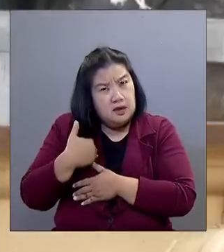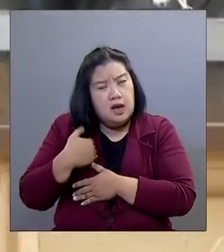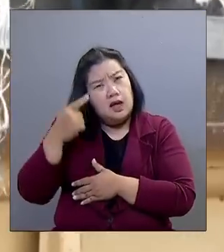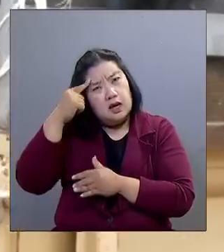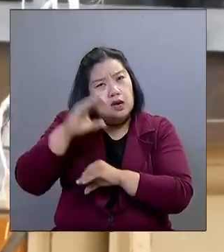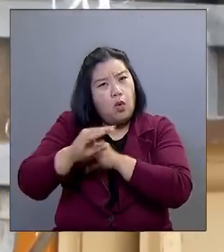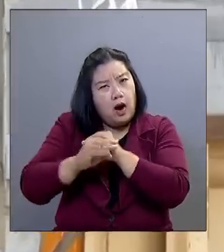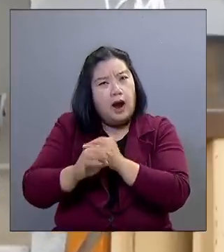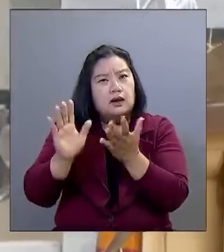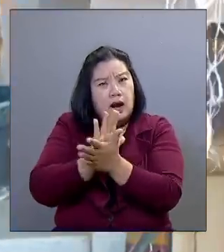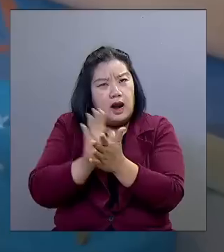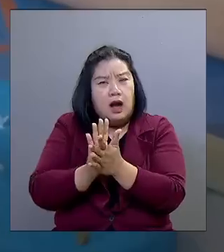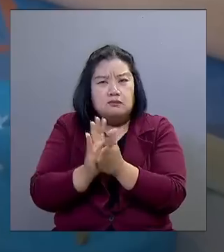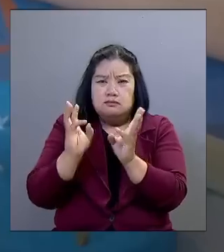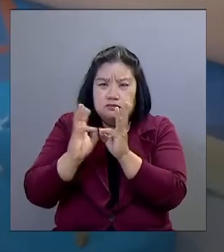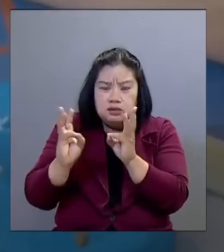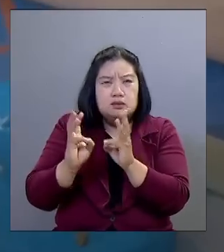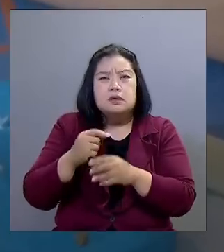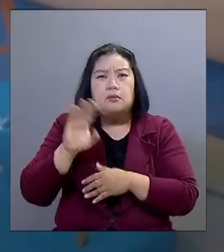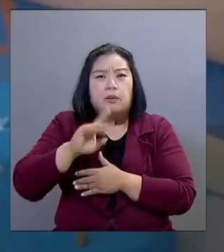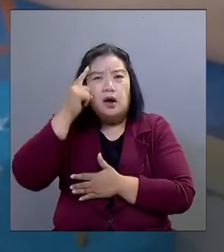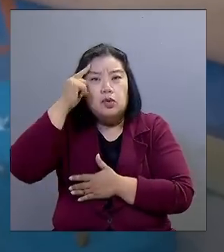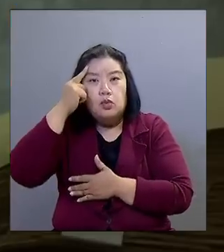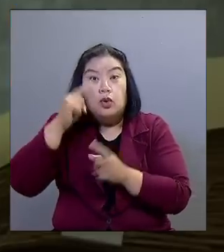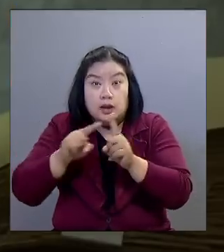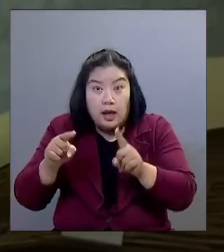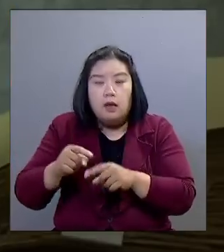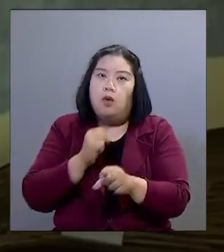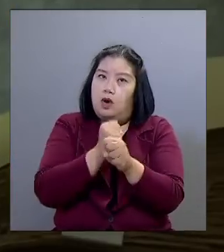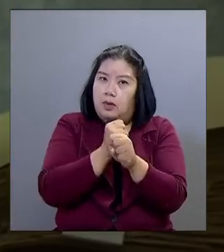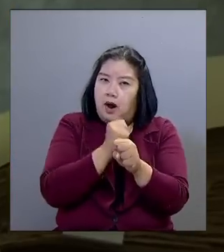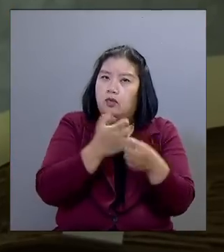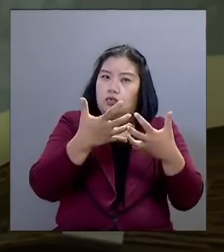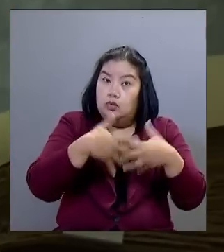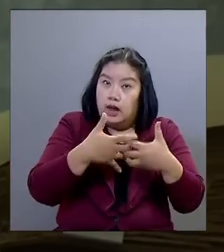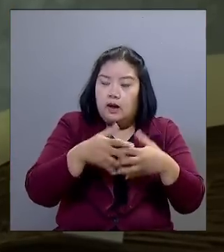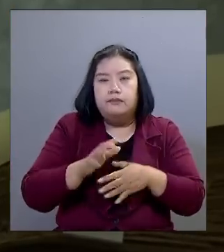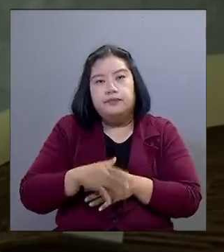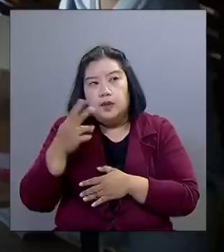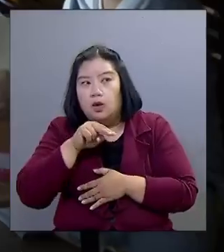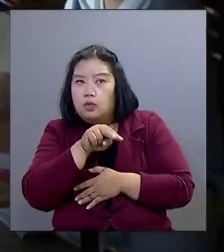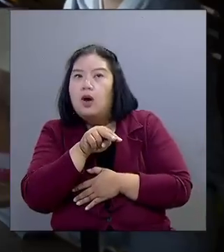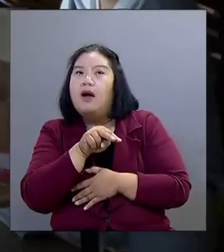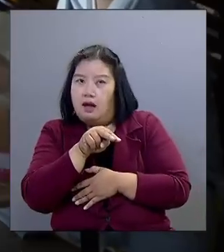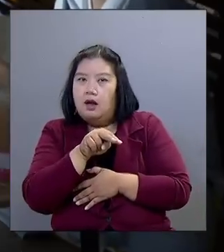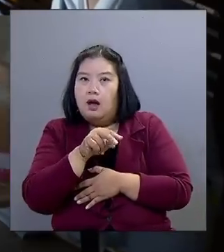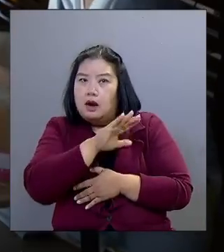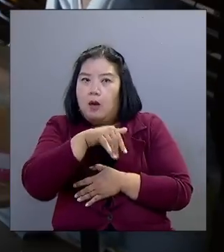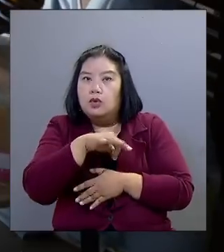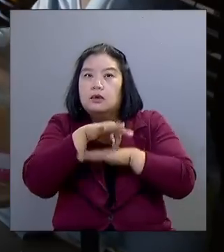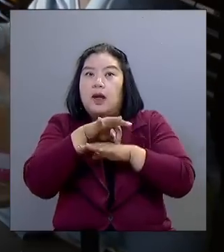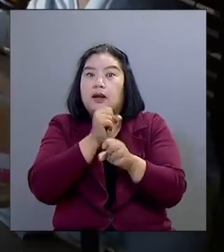สาหกรรมกระดาษมันคืออะไรแต่พอเรามีงานหรือว่ามีธุรกิจตัวนี้ขึ้นมาค่ะคนที่ทำงานอยู่ในโรงงานทั้งหมดต